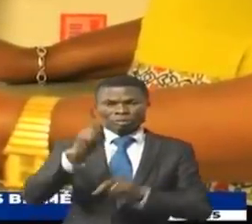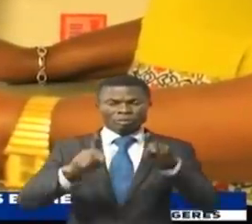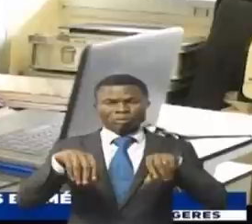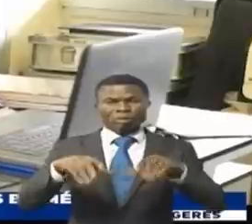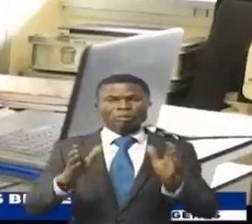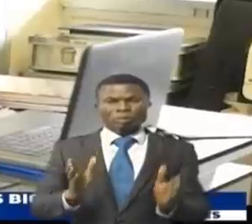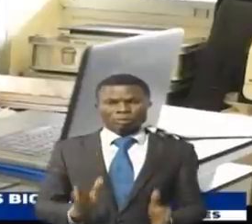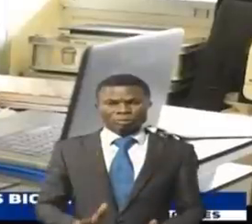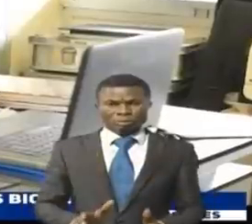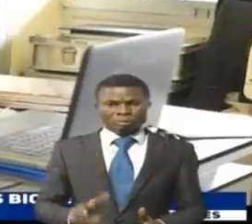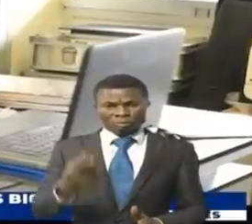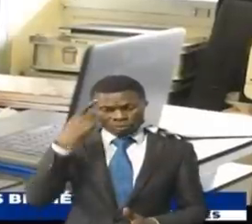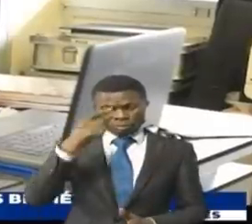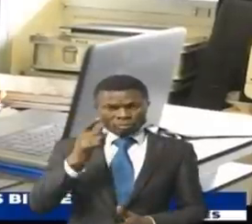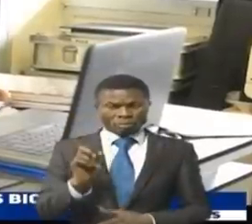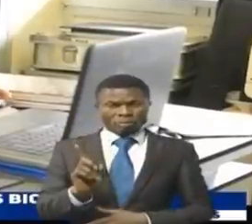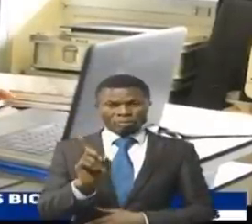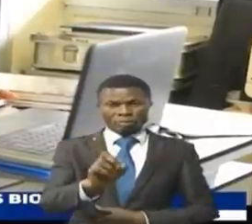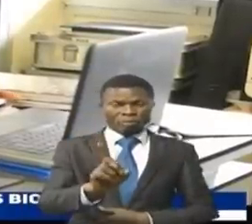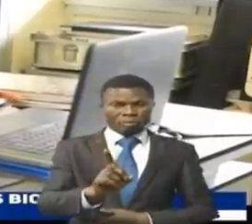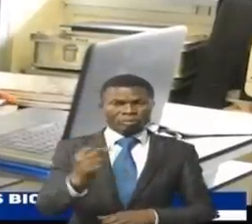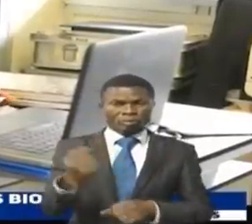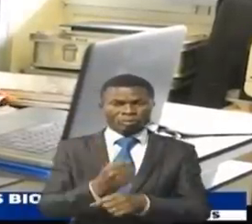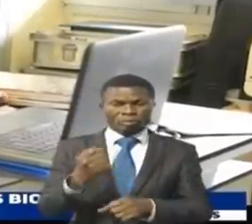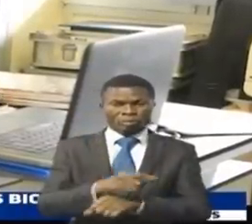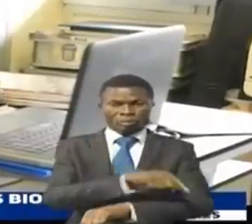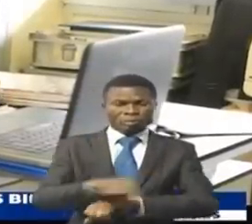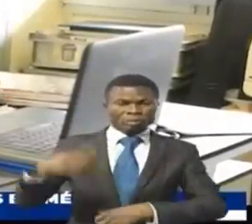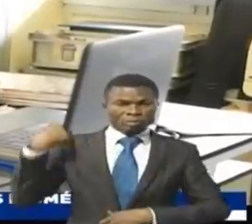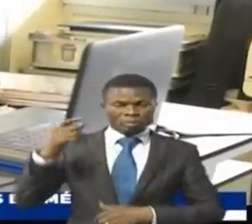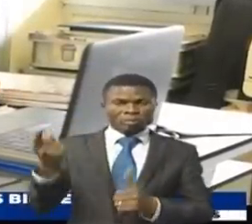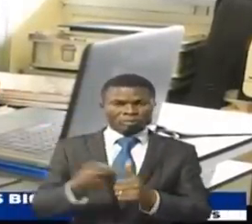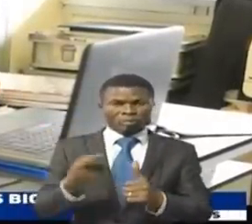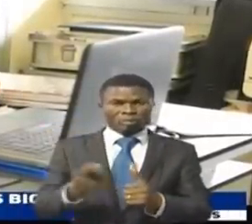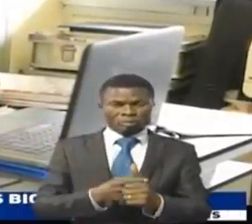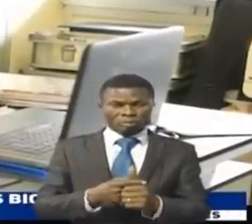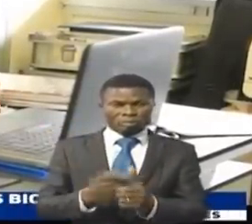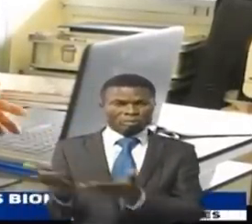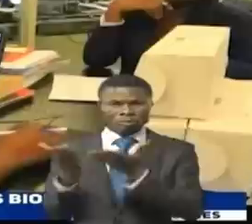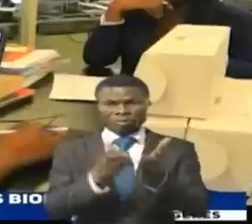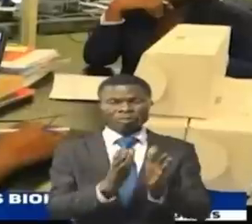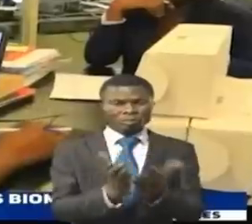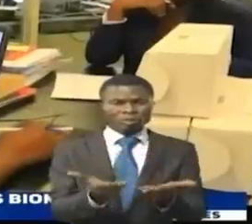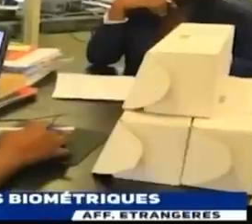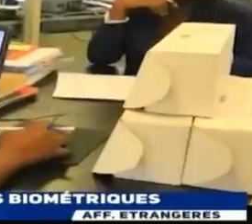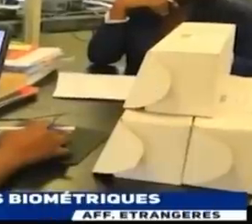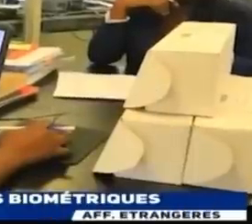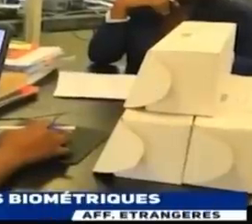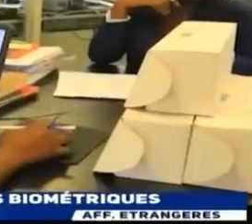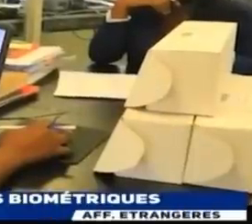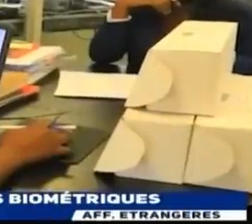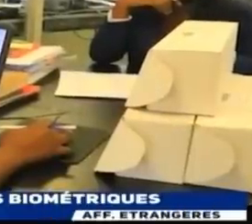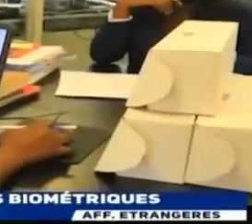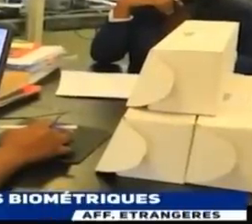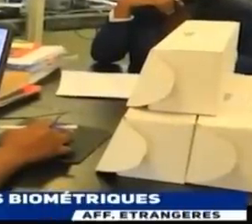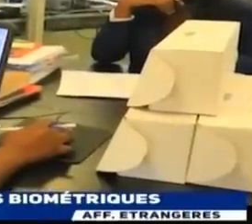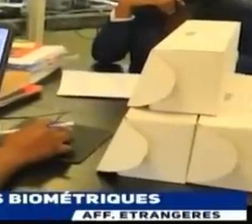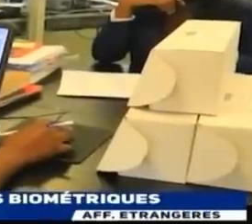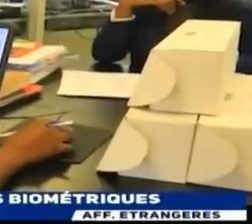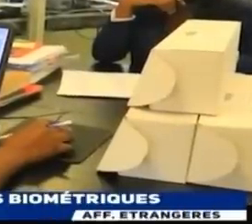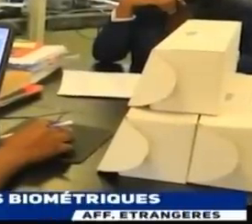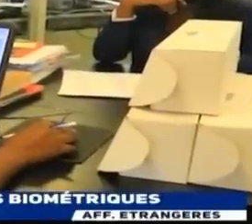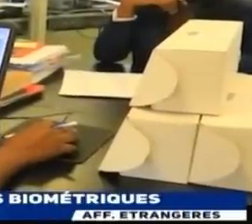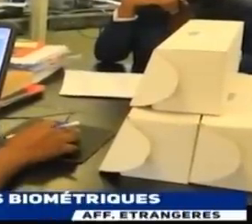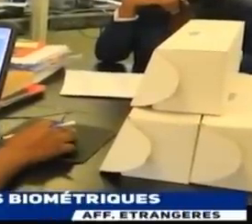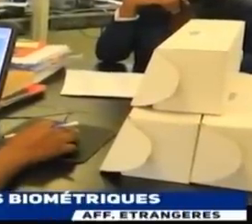congolais. Pour se présenter devant un service de l'État, il faut se munir de ce document. Ajoutez à cela le fait que